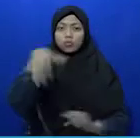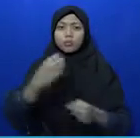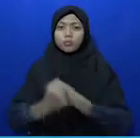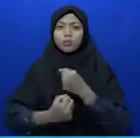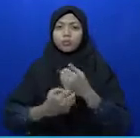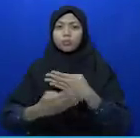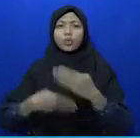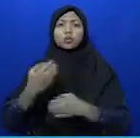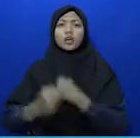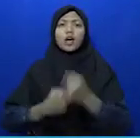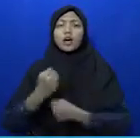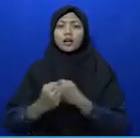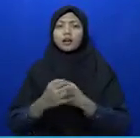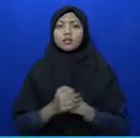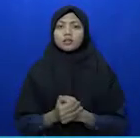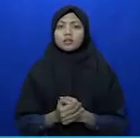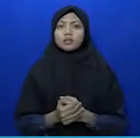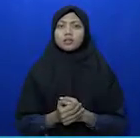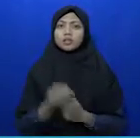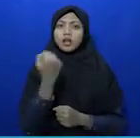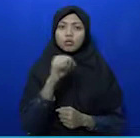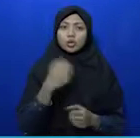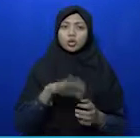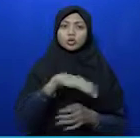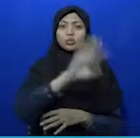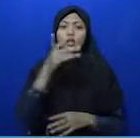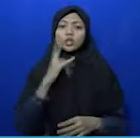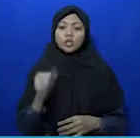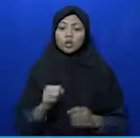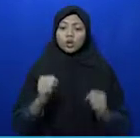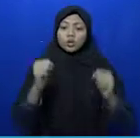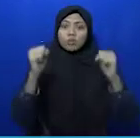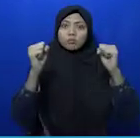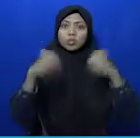kaget-kaget ribut juga kan. Jadi kita memang selalu